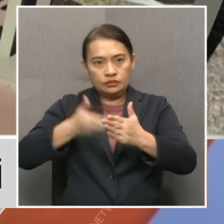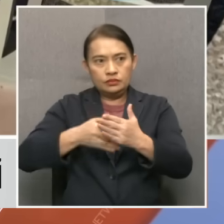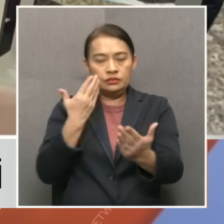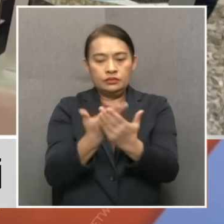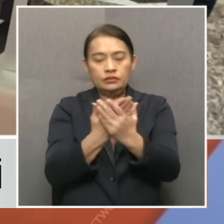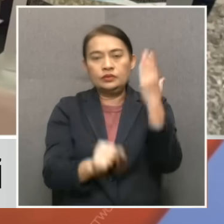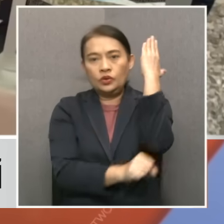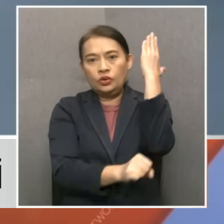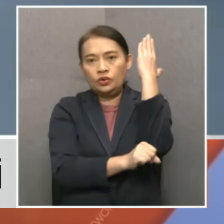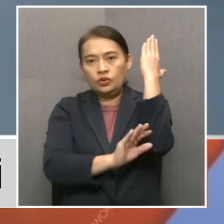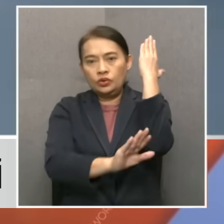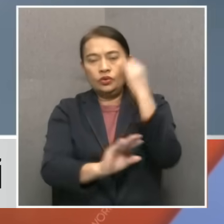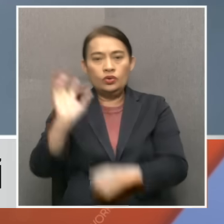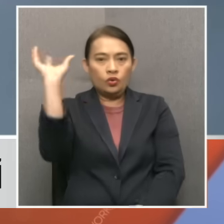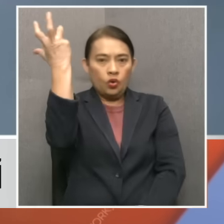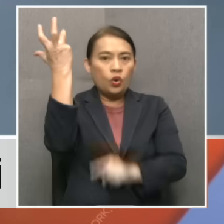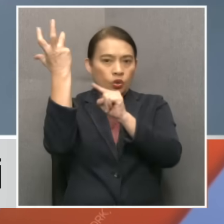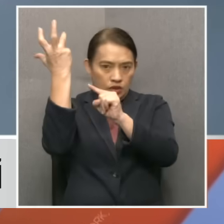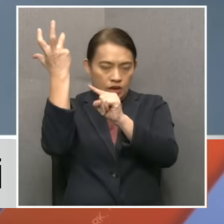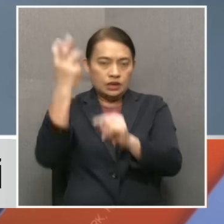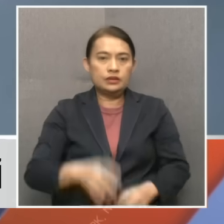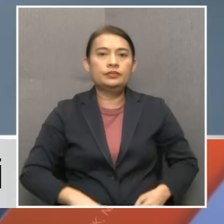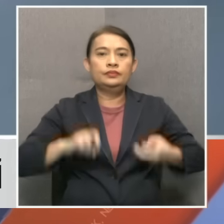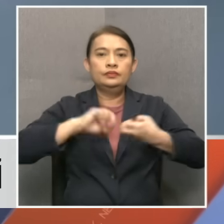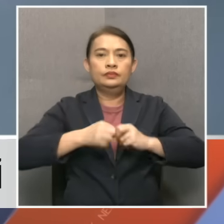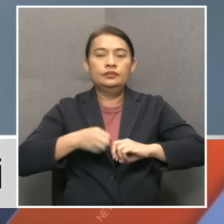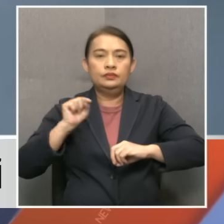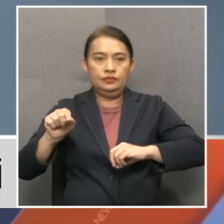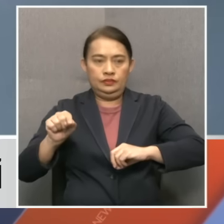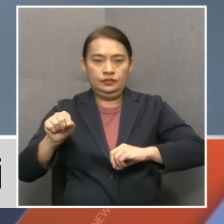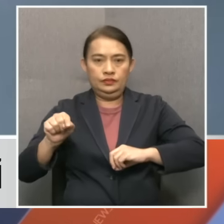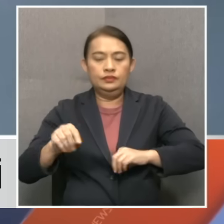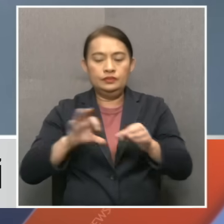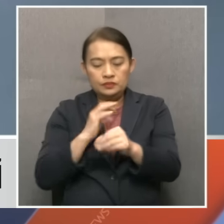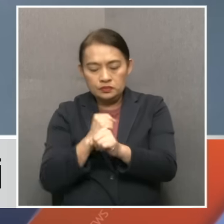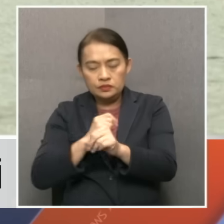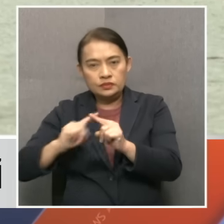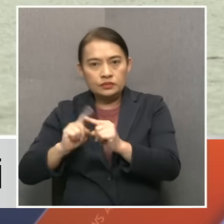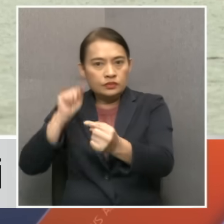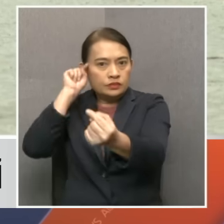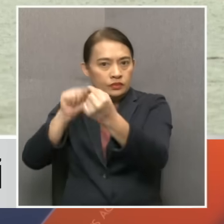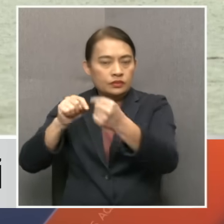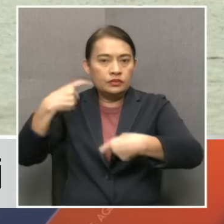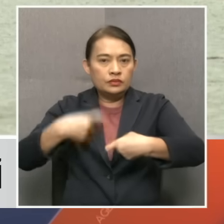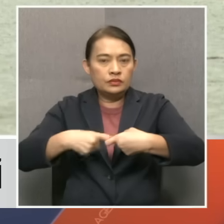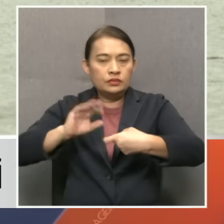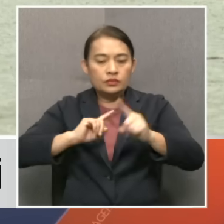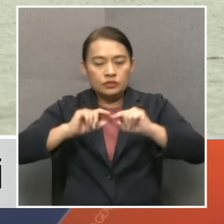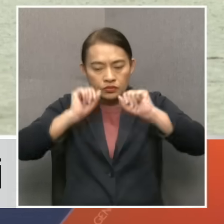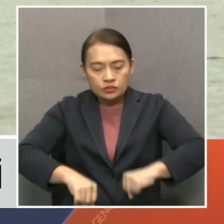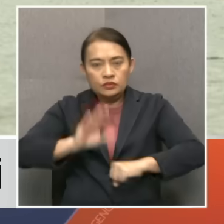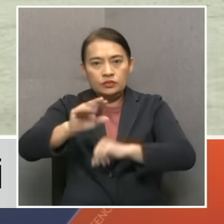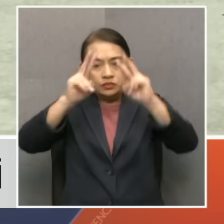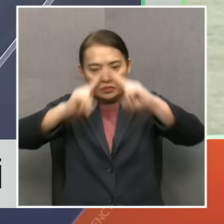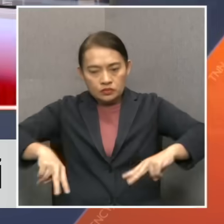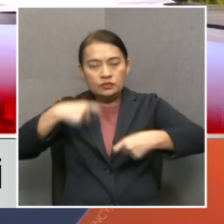ยเศรษฐกิจของประเทศเนี่ยของโลกนี่แหละมันก็เลยเป็นเครื่องเป็นสิ่งขัดขวางที่จะดำเนินบรรลุเป้าหมายข้อตกลงปารีสนะครับ ค่ะได้ค่ะขอบ